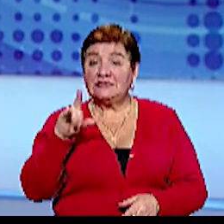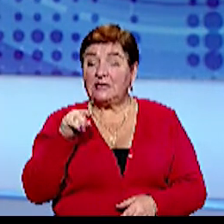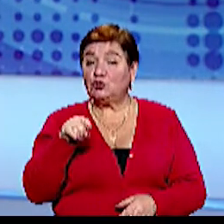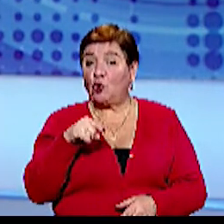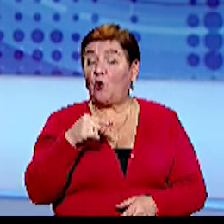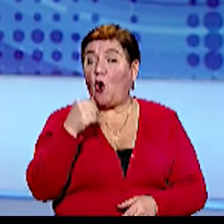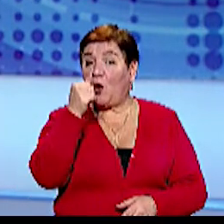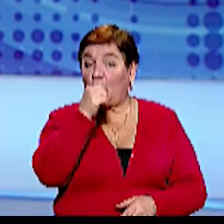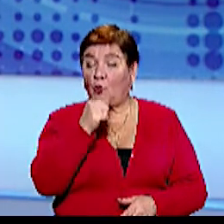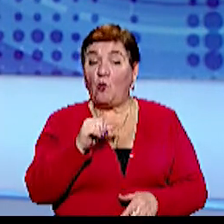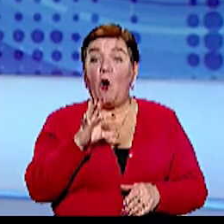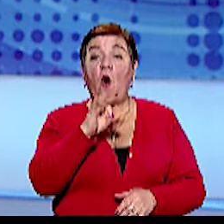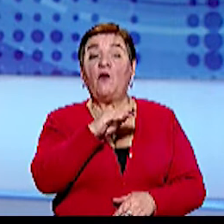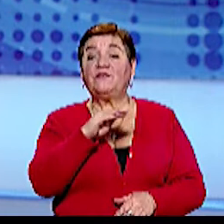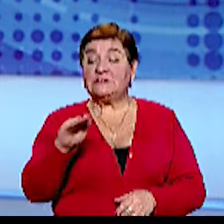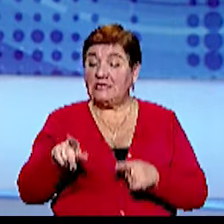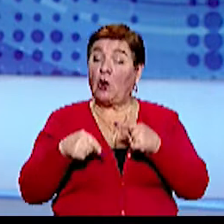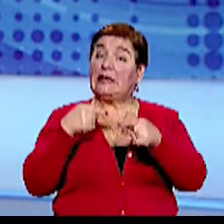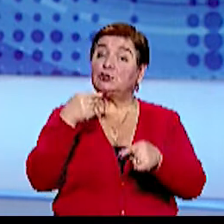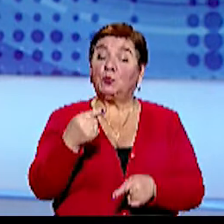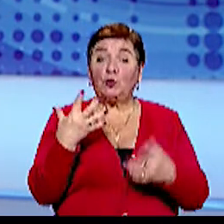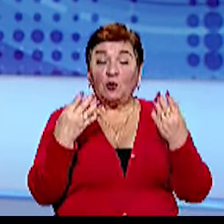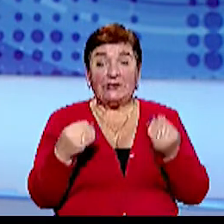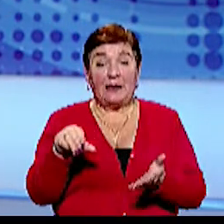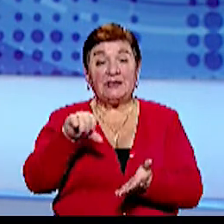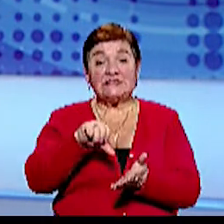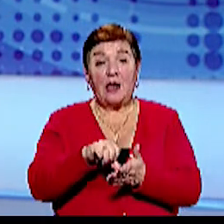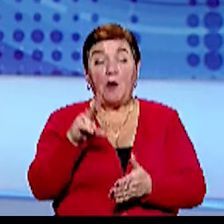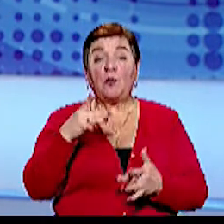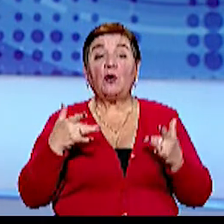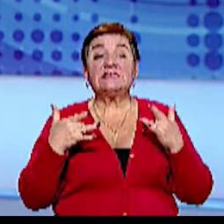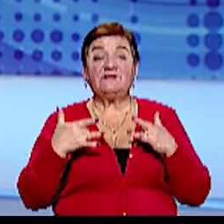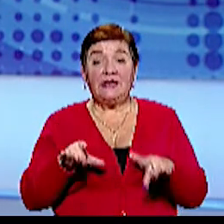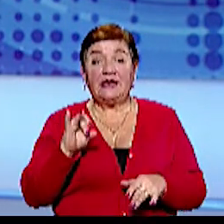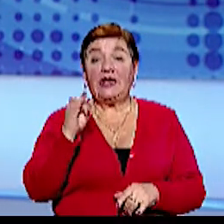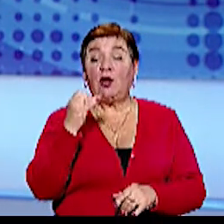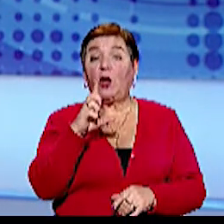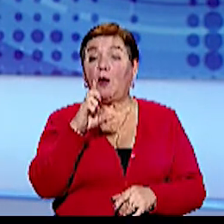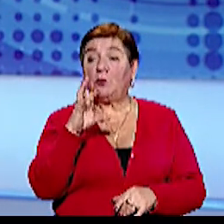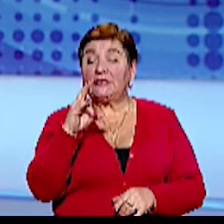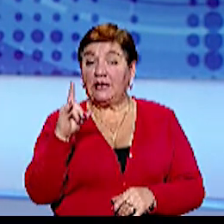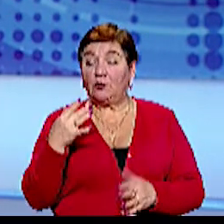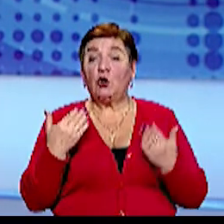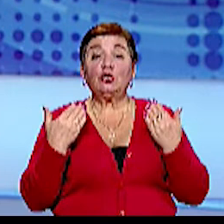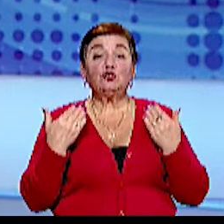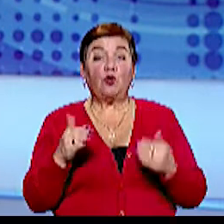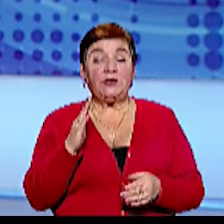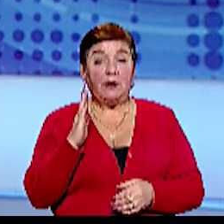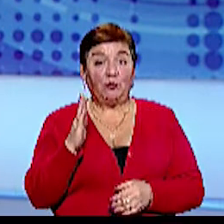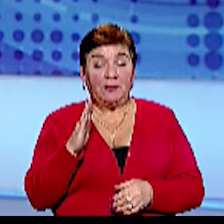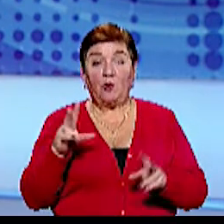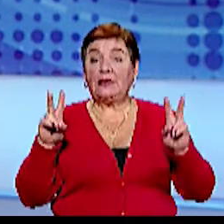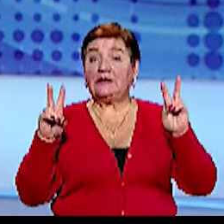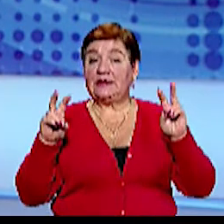року. Офіційно представив його наступного дня. Про звільнення Ігоря Бондаренка говоритимуть сьогодні мої колеги із теми дня,